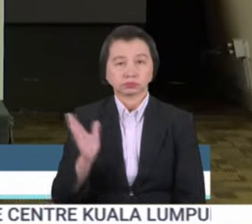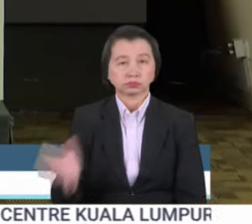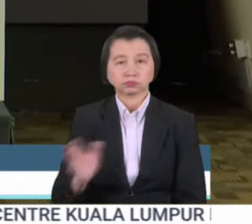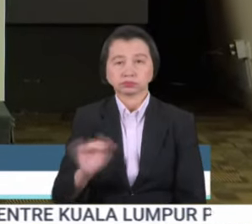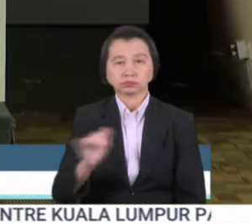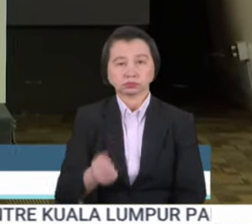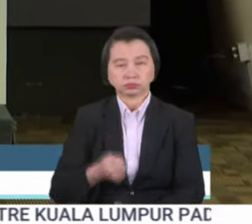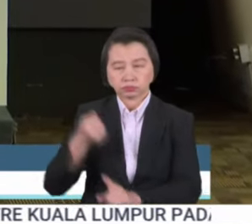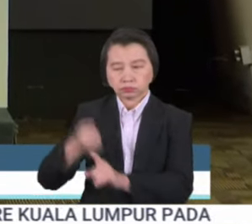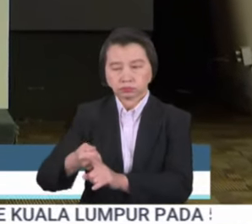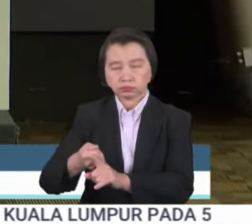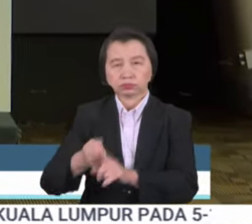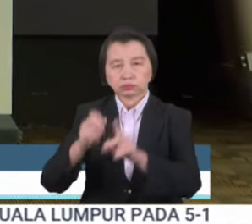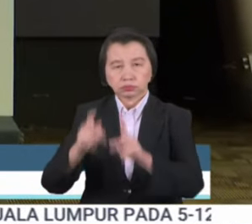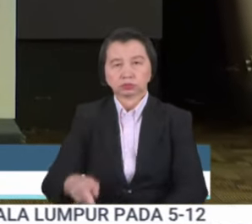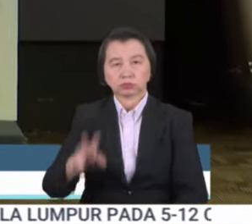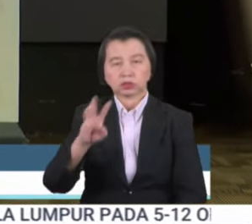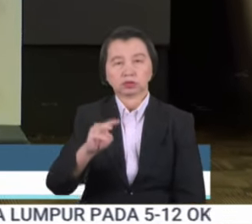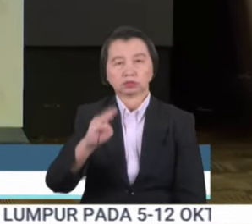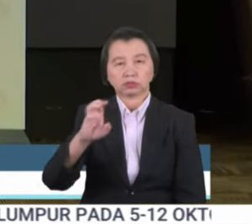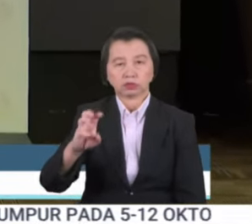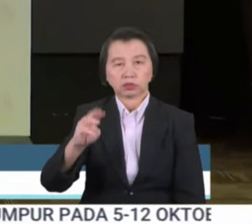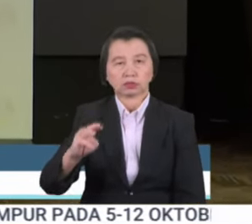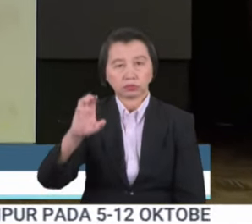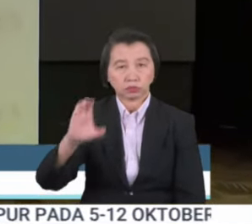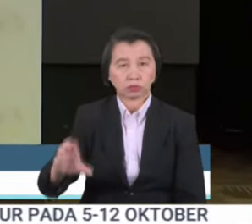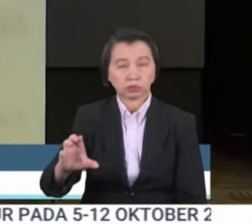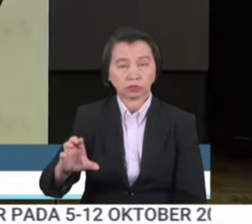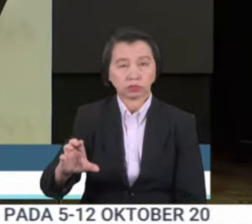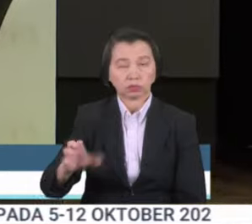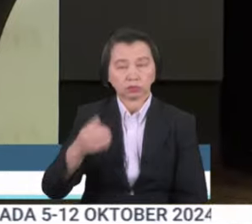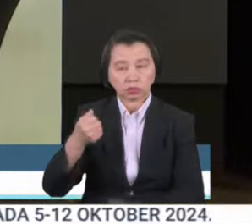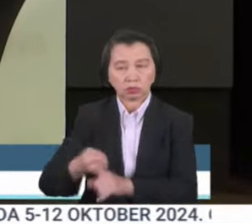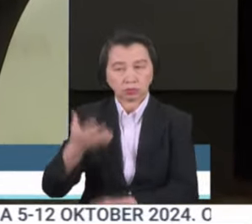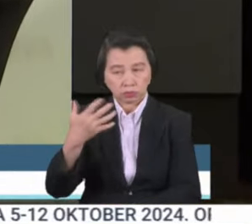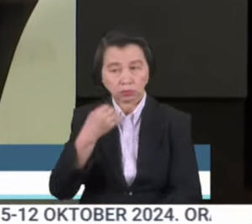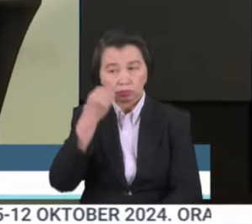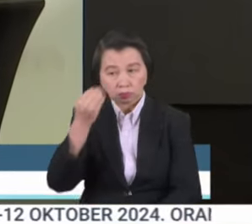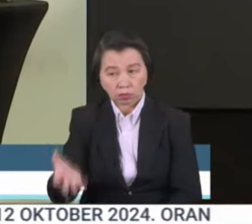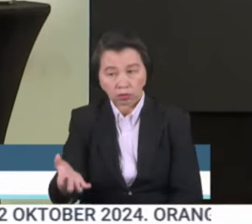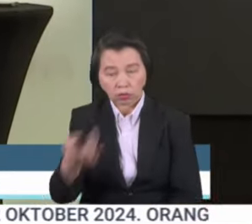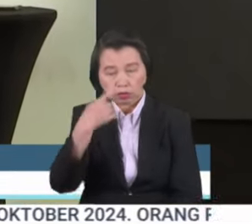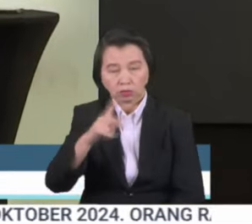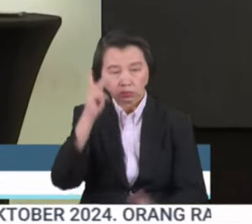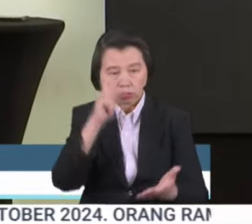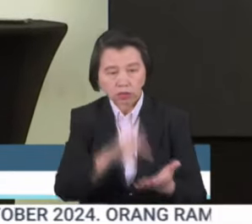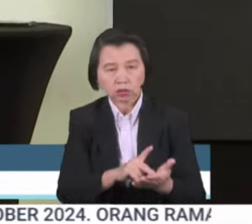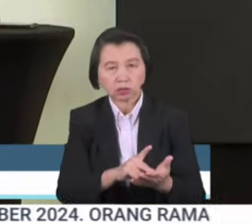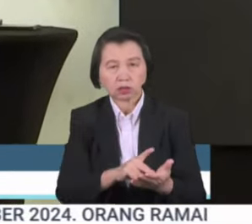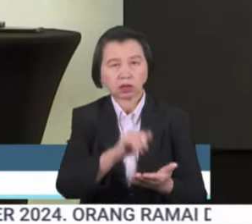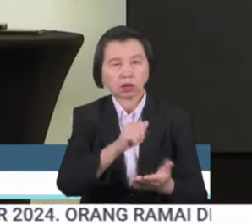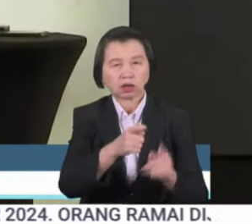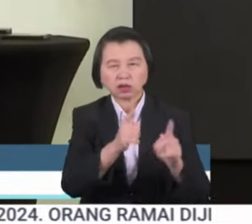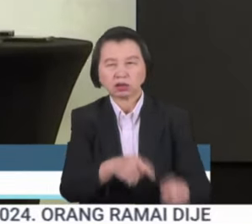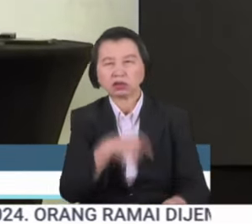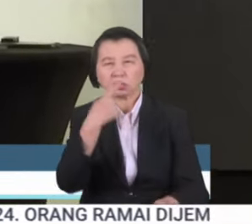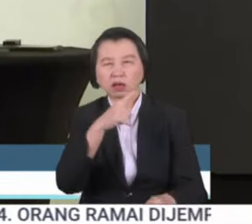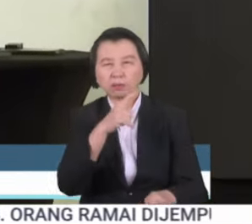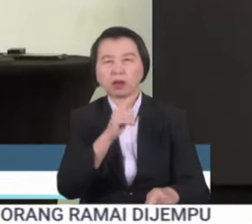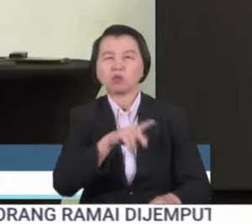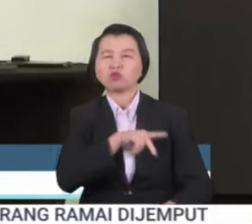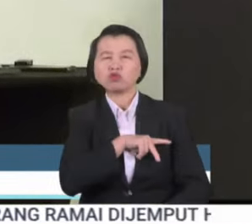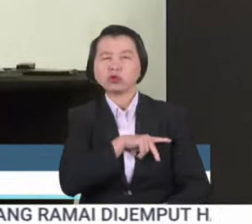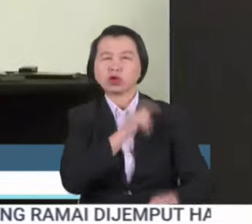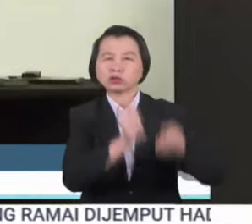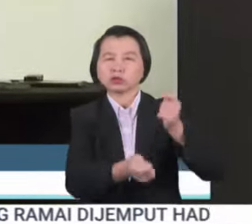Beliau turut mengarahkan pihak Suruhanjaya Komunikasi dan Multimedia Malaysia MCMC untuk mengenal pasti akaun media sosial